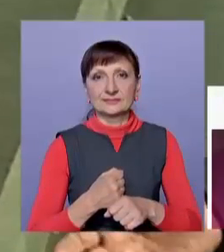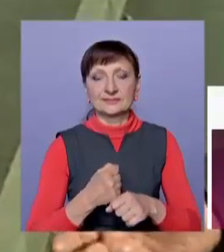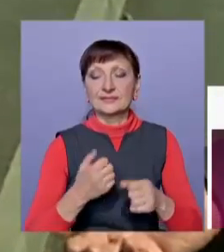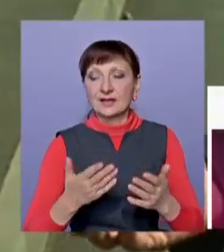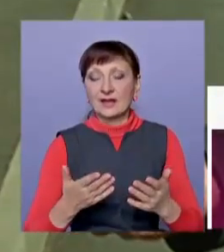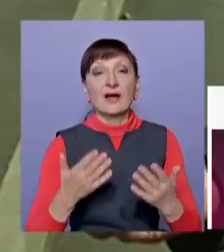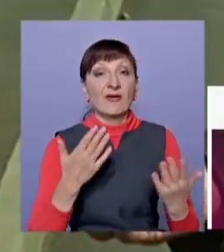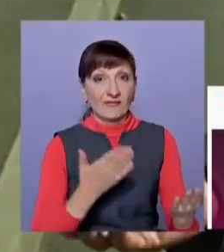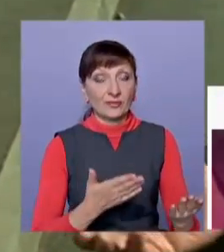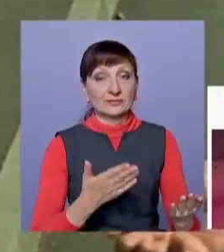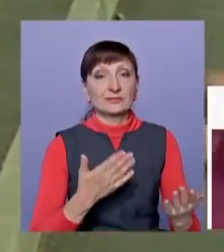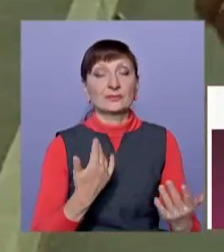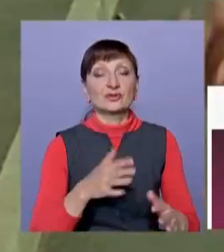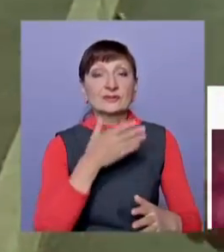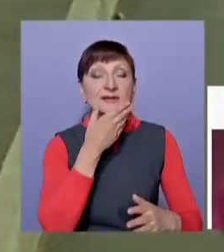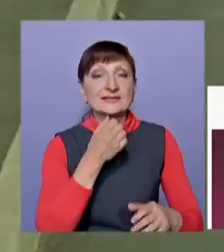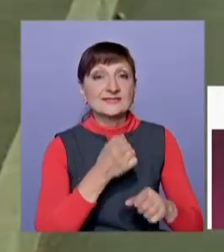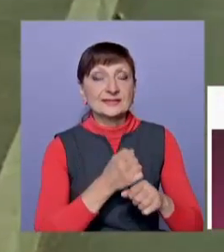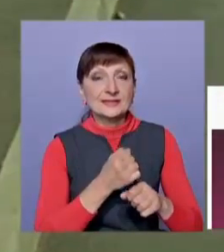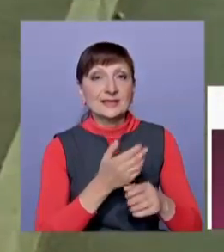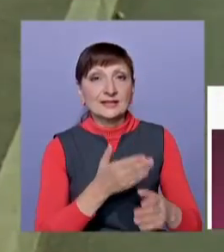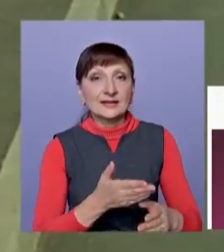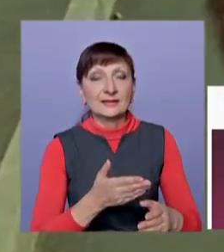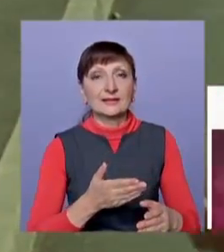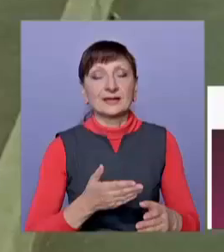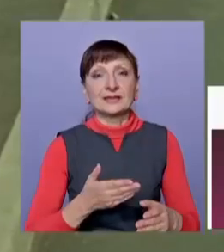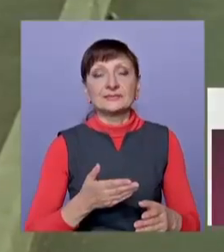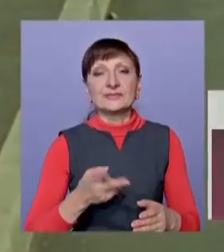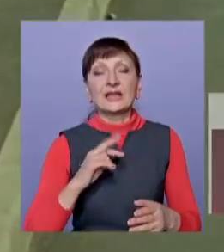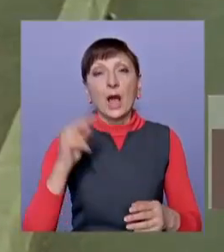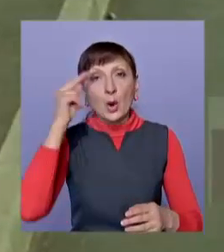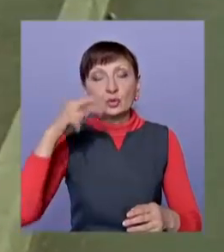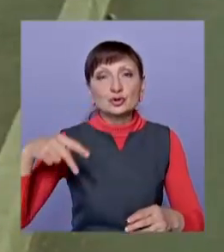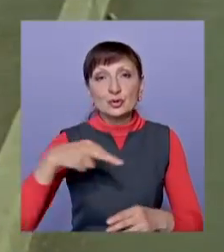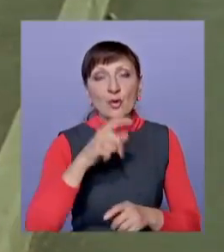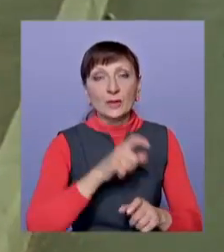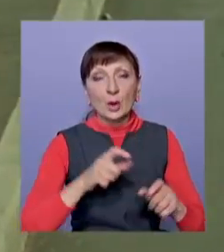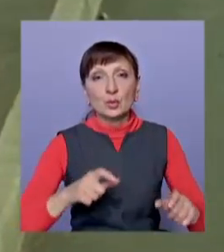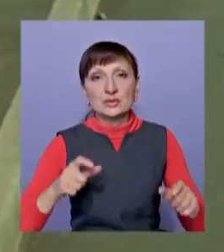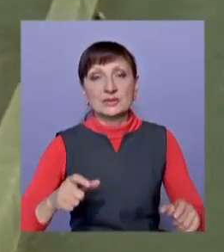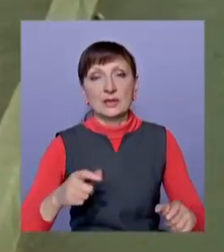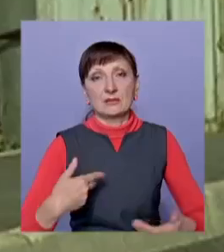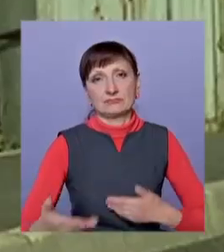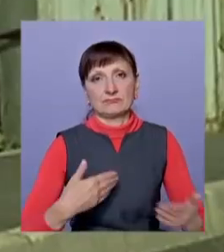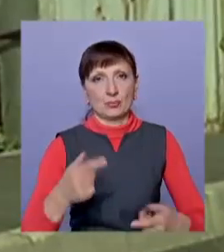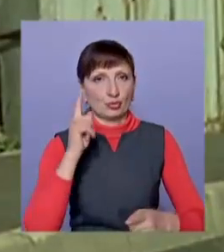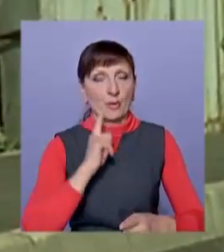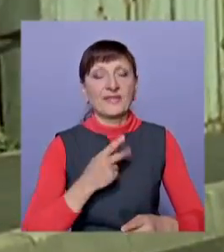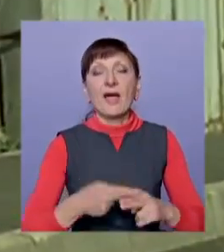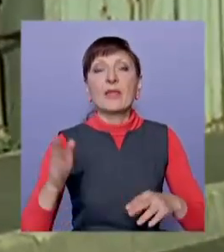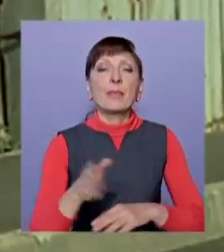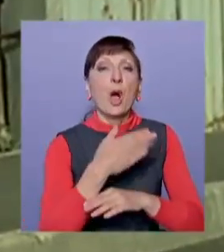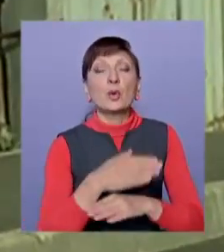Вот тротуары сделали. Вот это для учеников, для людей, идущих хорошо. Это прогулка